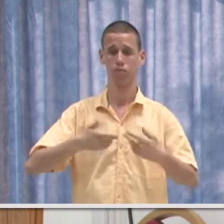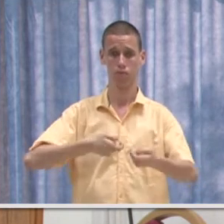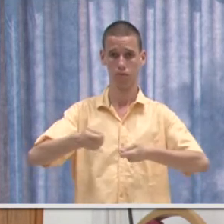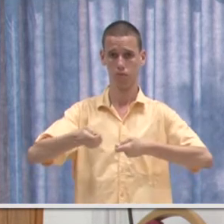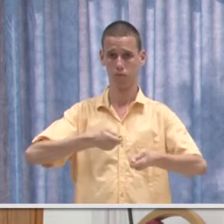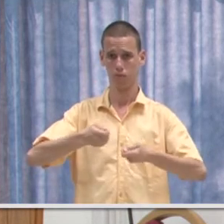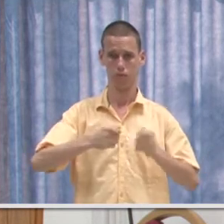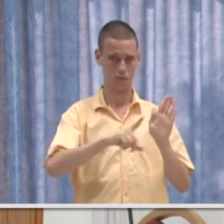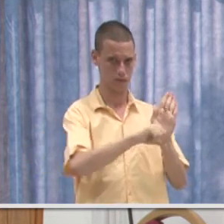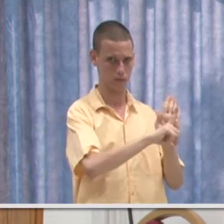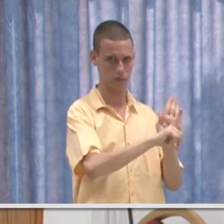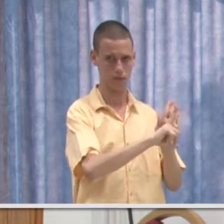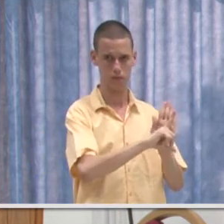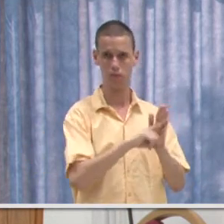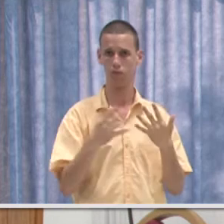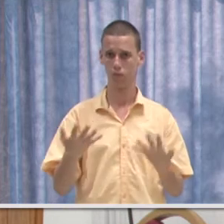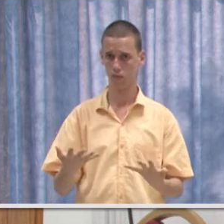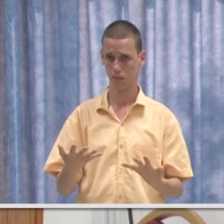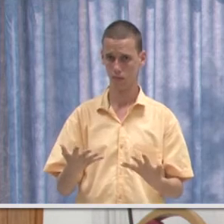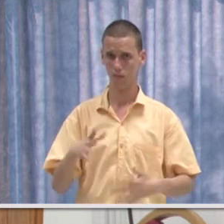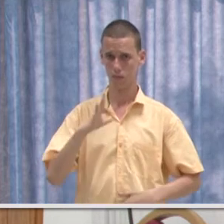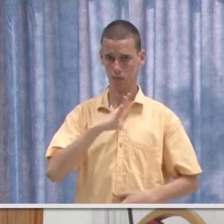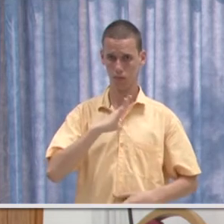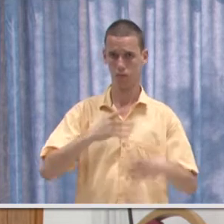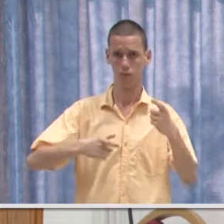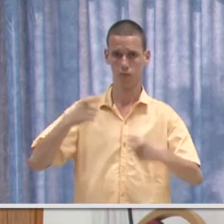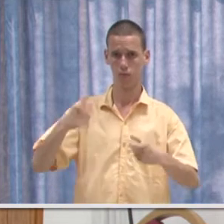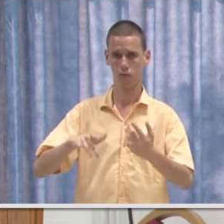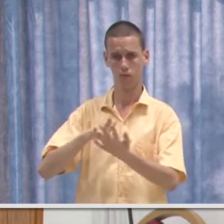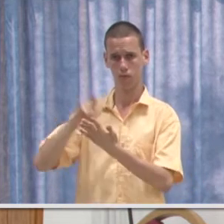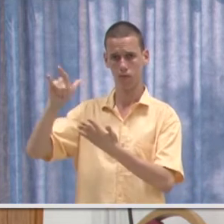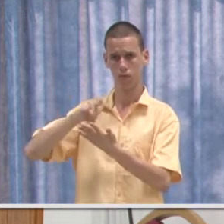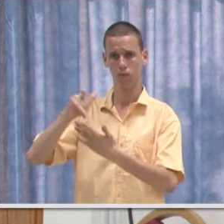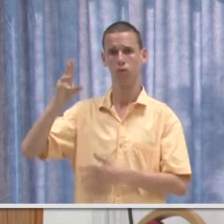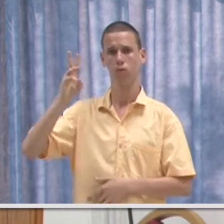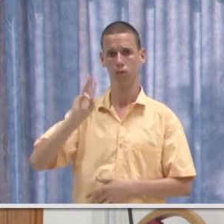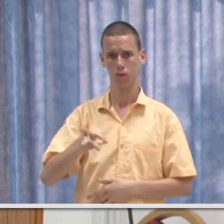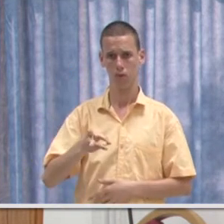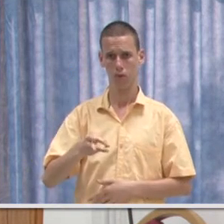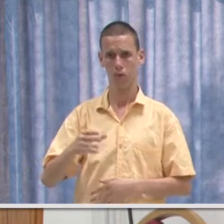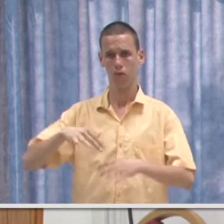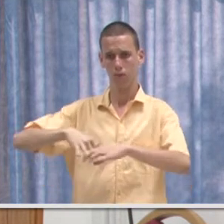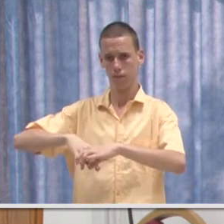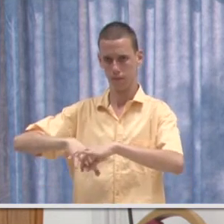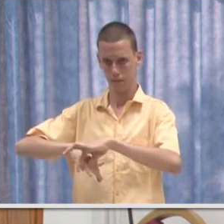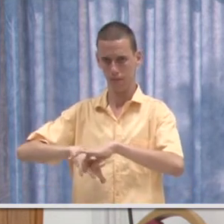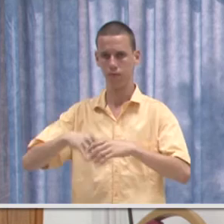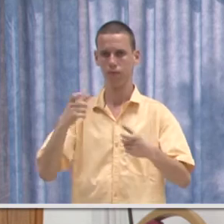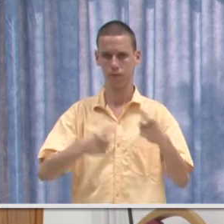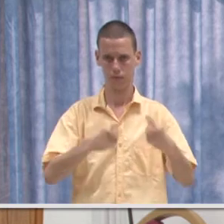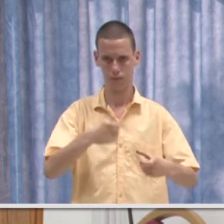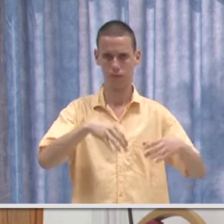qui vient le half-light, il va être étranger qui est marié avec ses lois. Et ils ont la